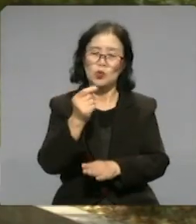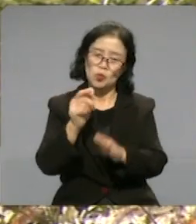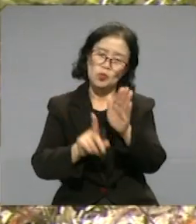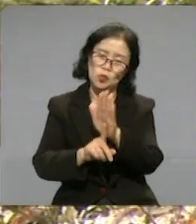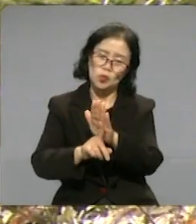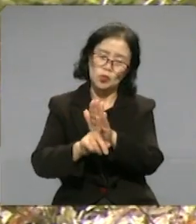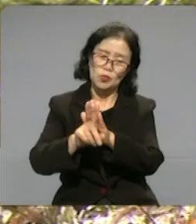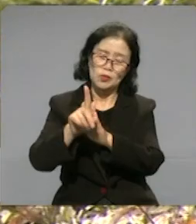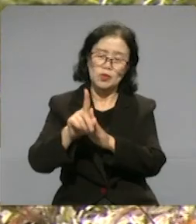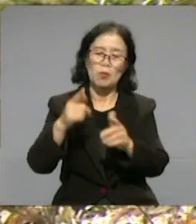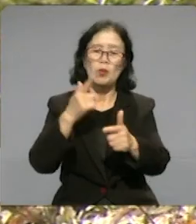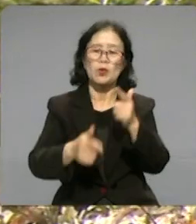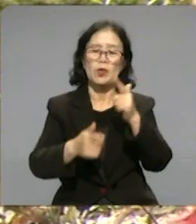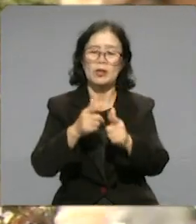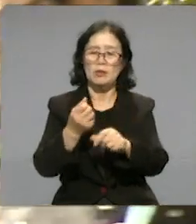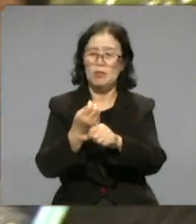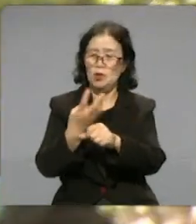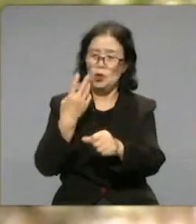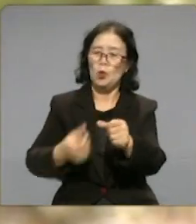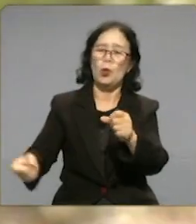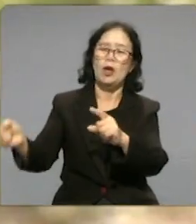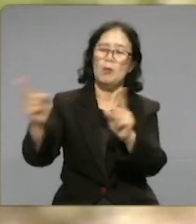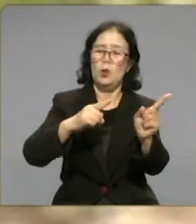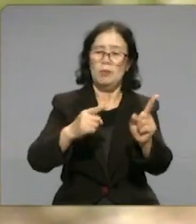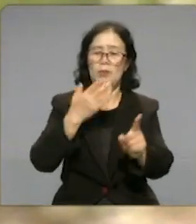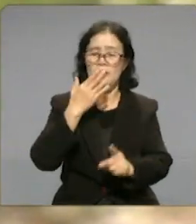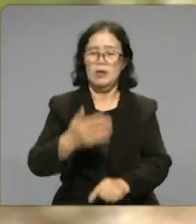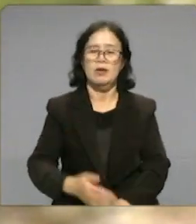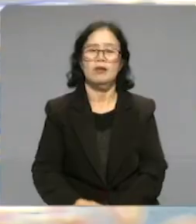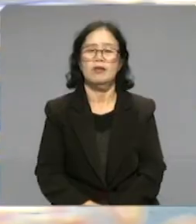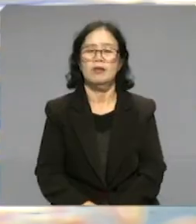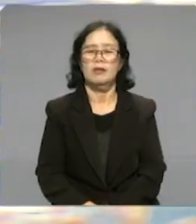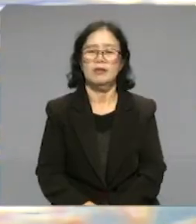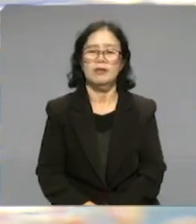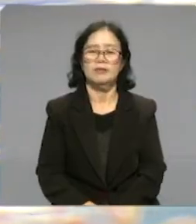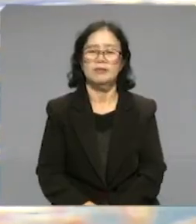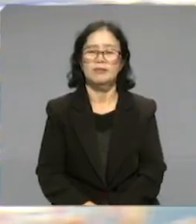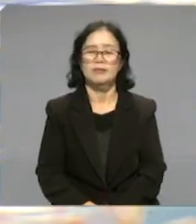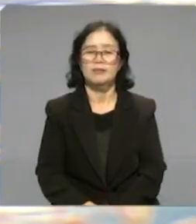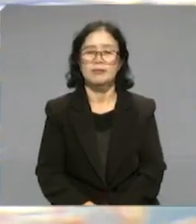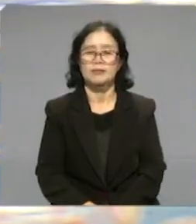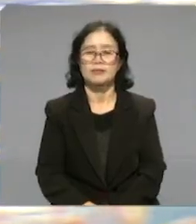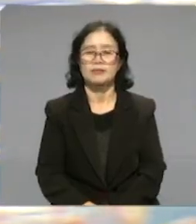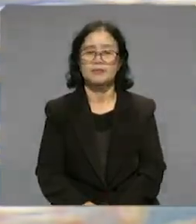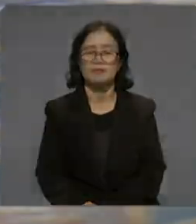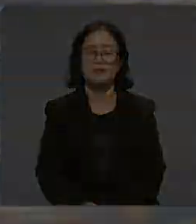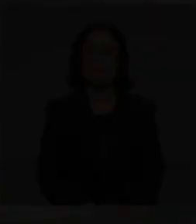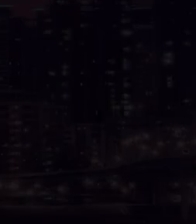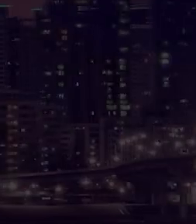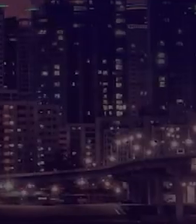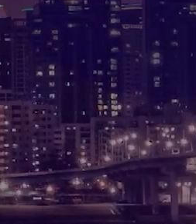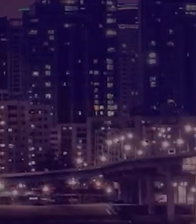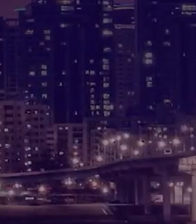오르면서 목요일에는 평년 기온을 회복할 것으로 보입니다. OBS 뉴스 백소민입니다.